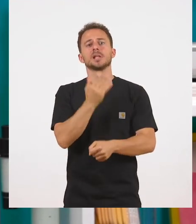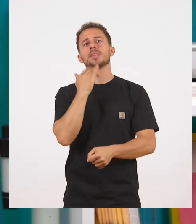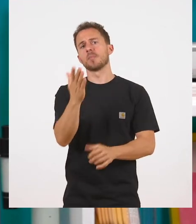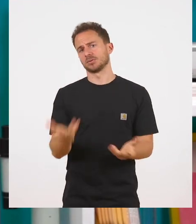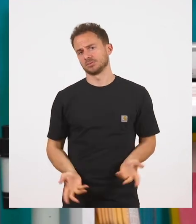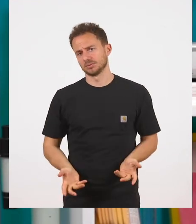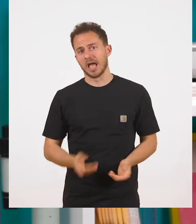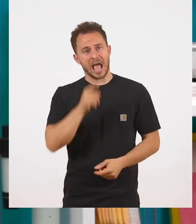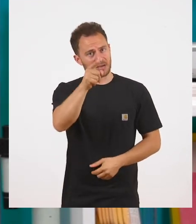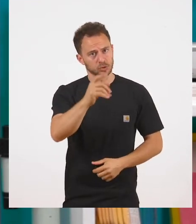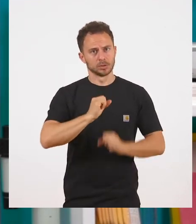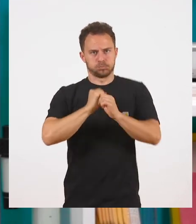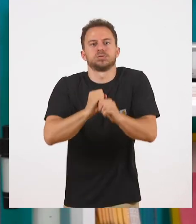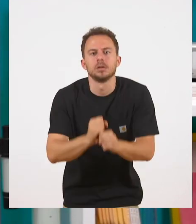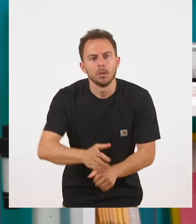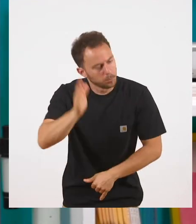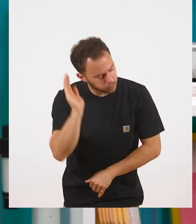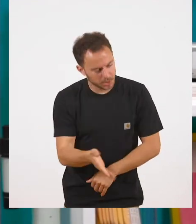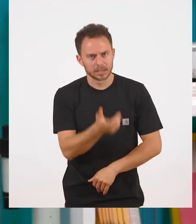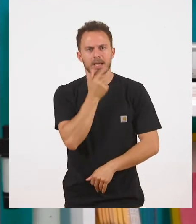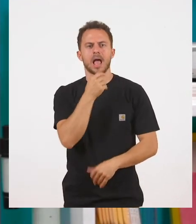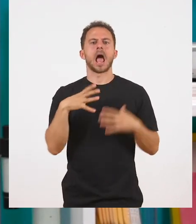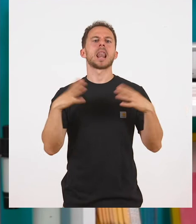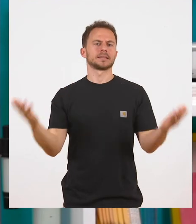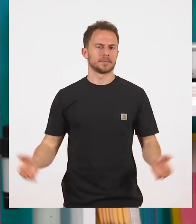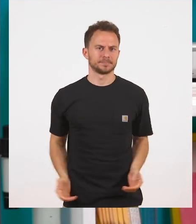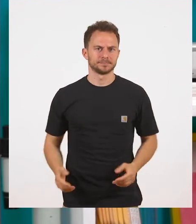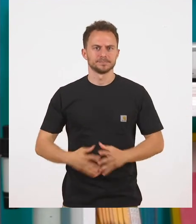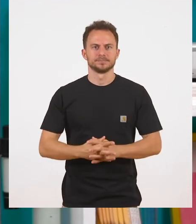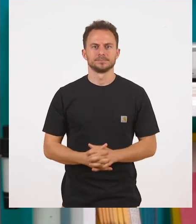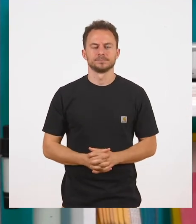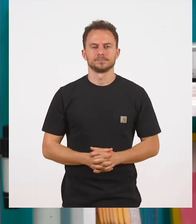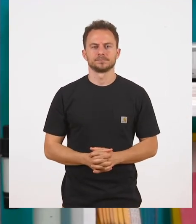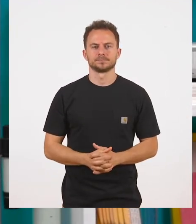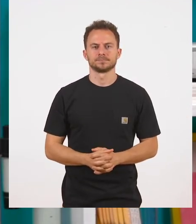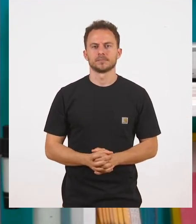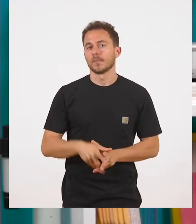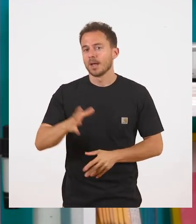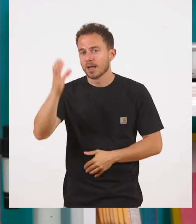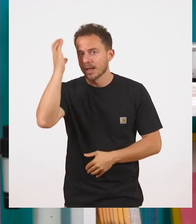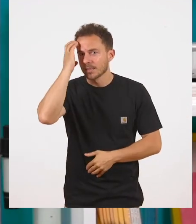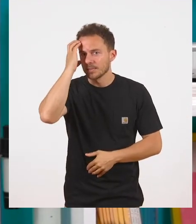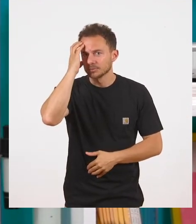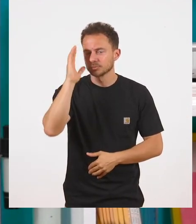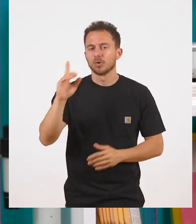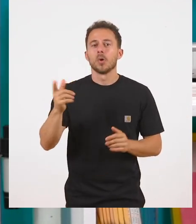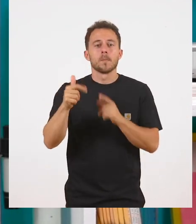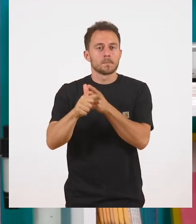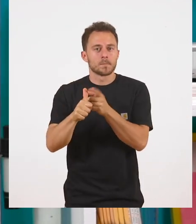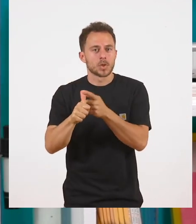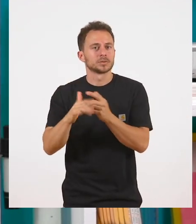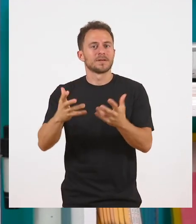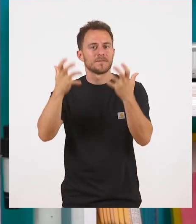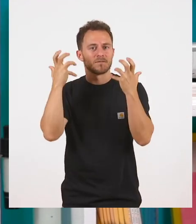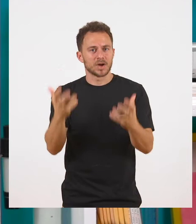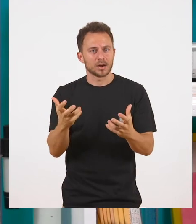να τον τραβήξεις. Αντίθετα, είναι πιο εύκολο να σε τραβήξει αυτός. Λοιπόν, αυτό που πρέπει να συγκρατήσεις είναι ότι πρώτον, το βάρος